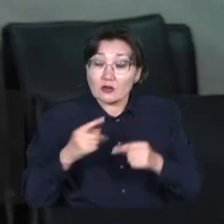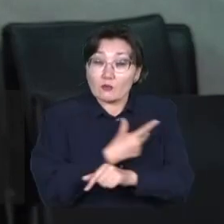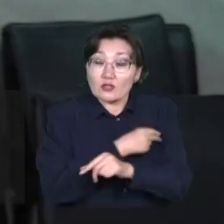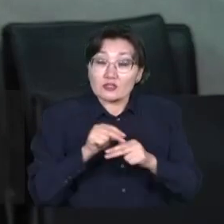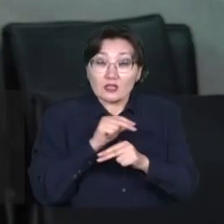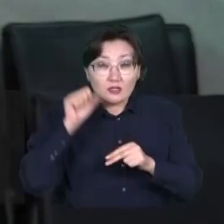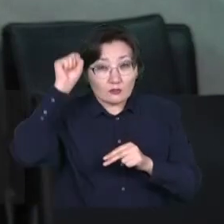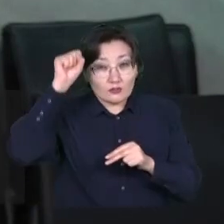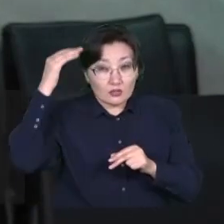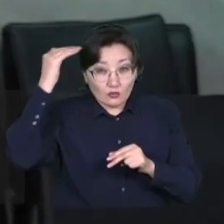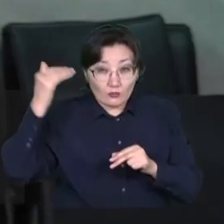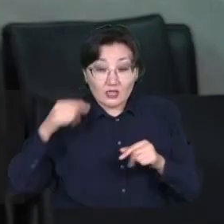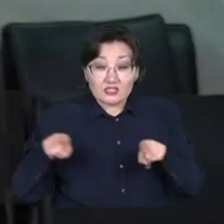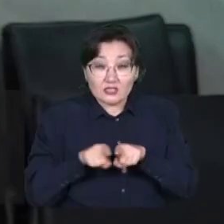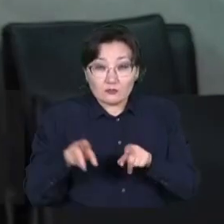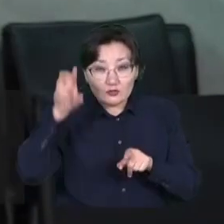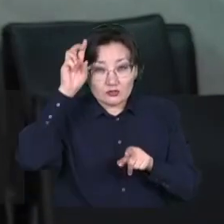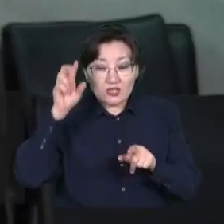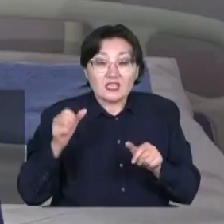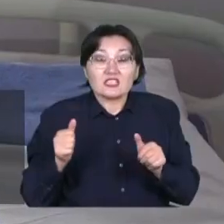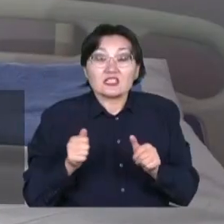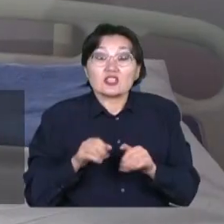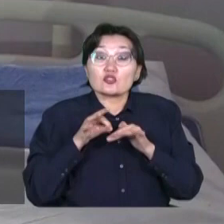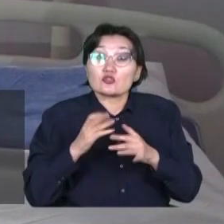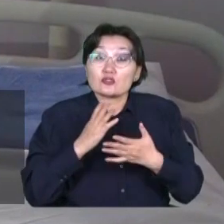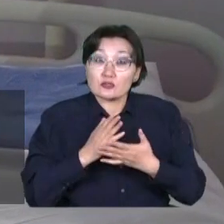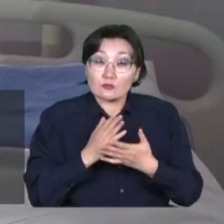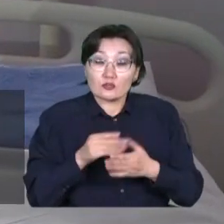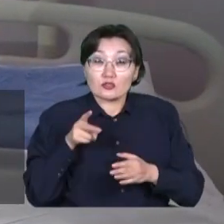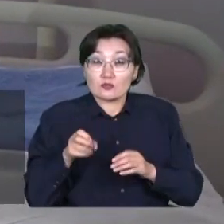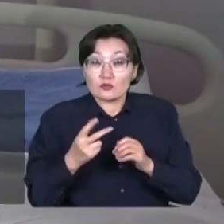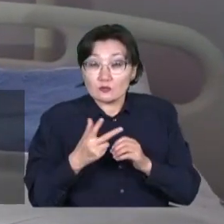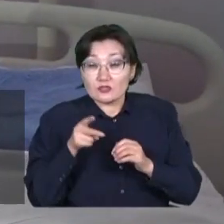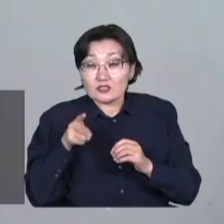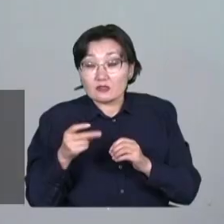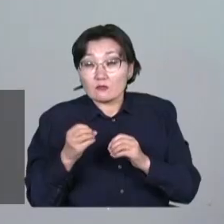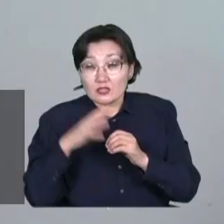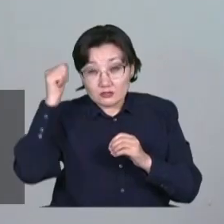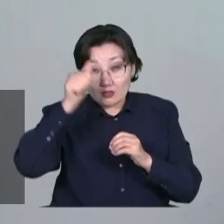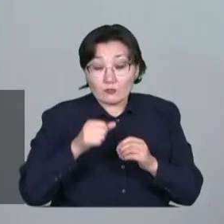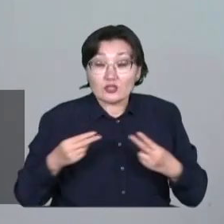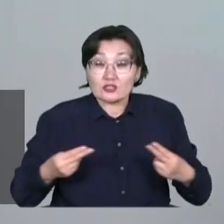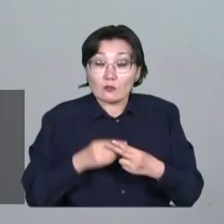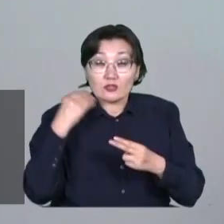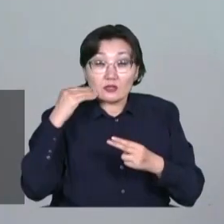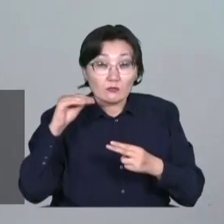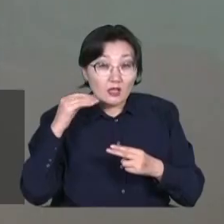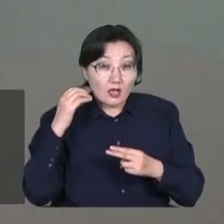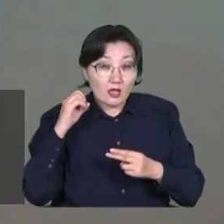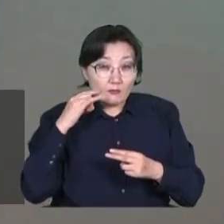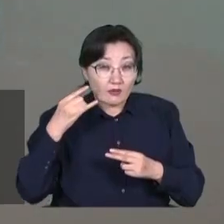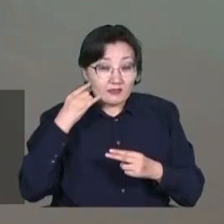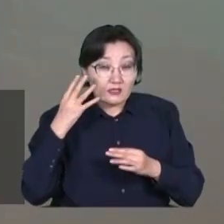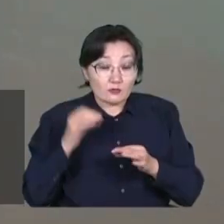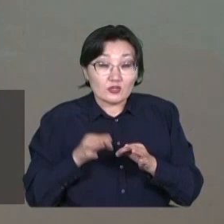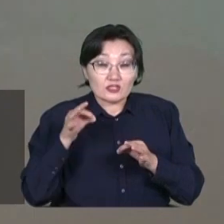мен Түркіменстан сияқты көршілдерде де жүргізіледі. Айта кетейін, 2013-2015 жылдары Астана, Ақтөбе, Павлодар, Алматы